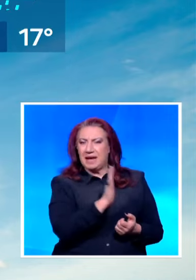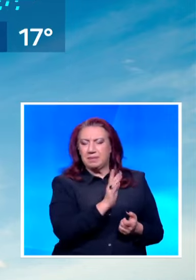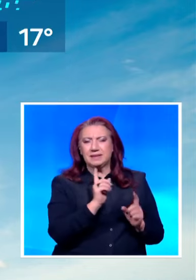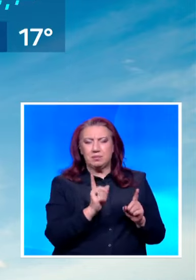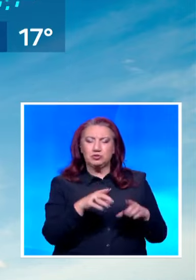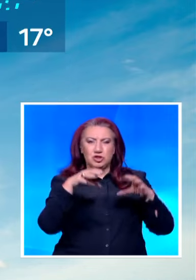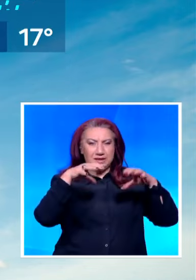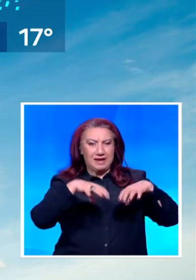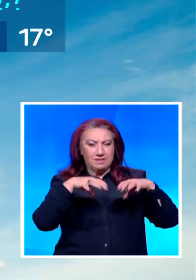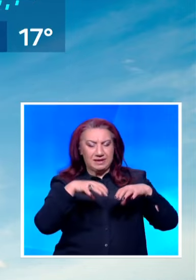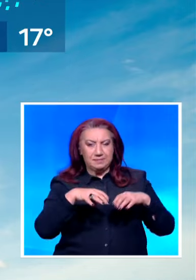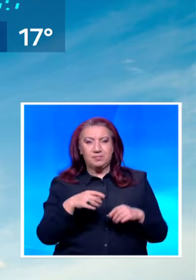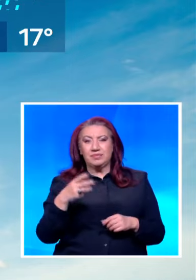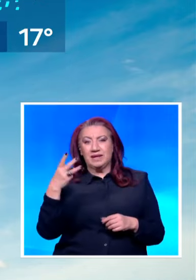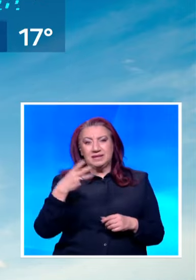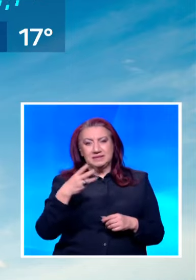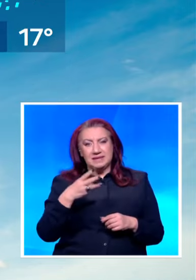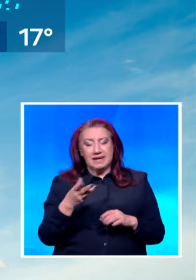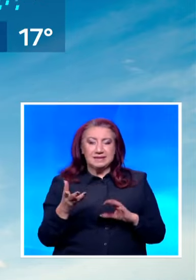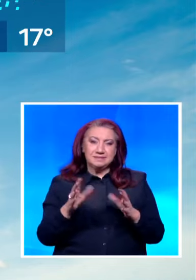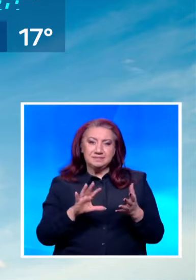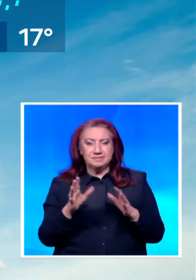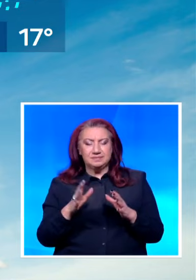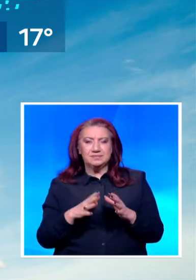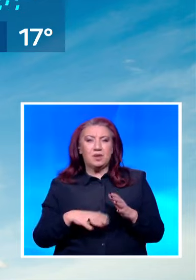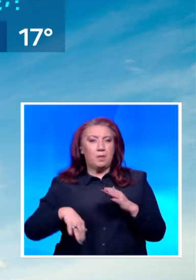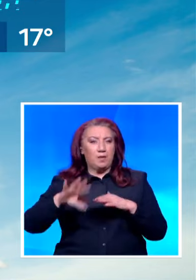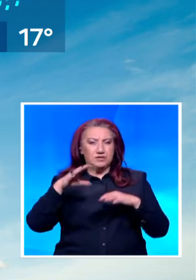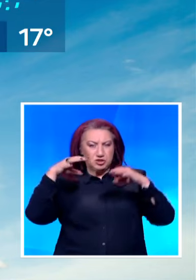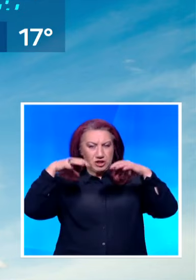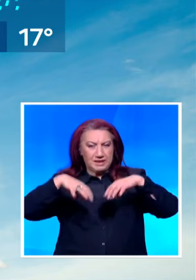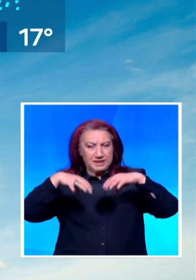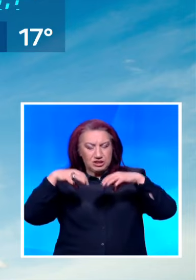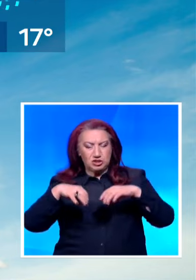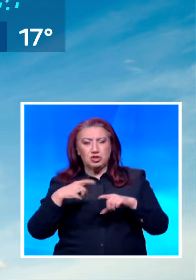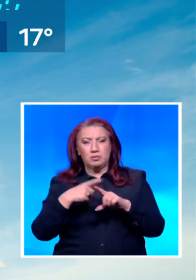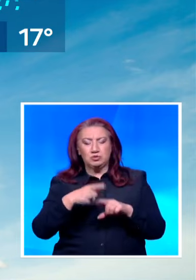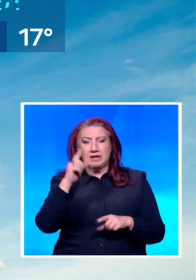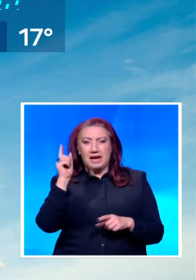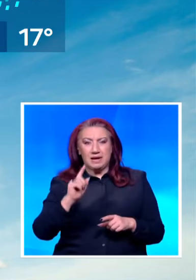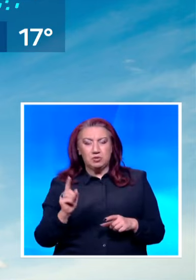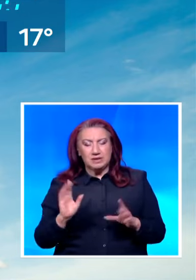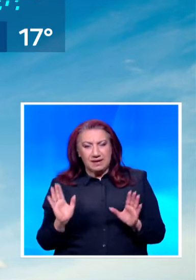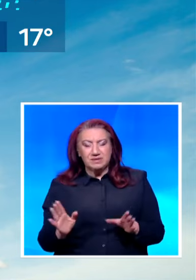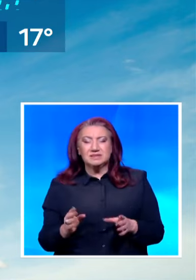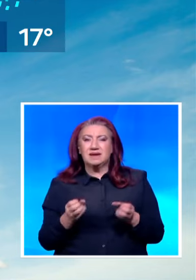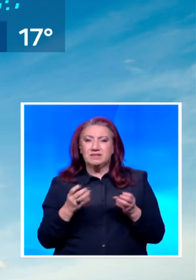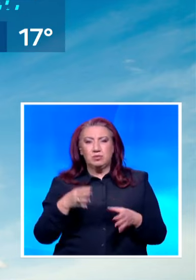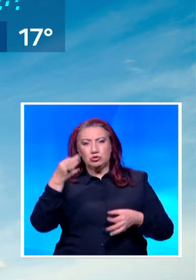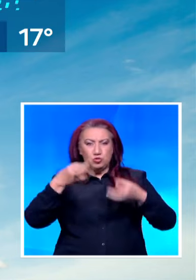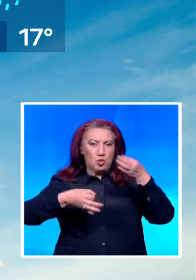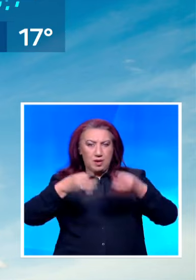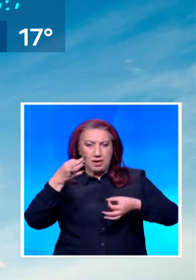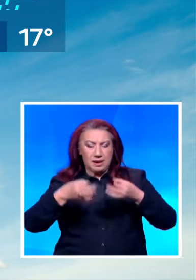превали в сряда има по-голяма вероятност за значителни валежи ще има и гръмотевични бури възможни са и градушки